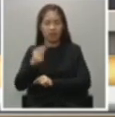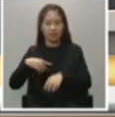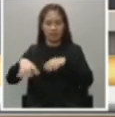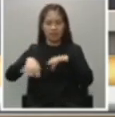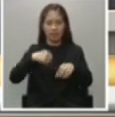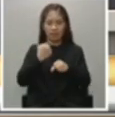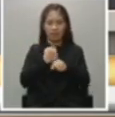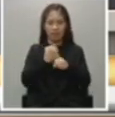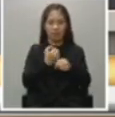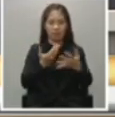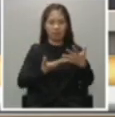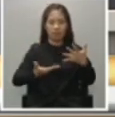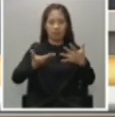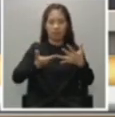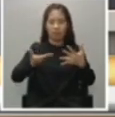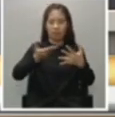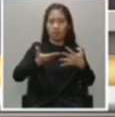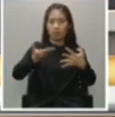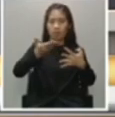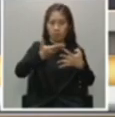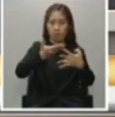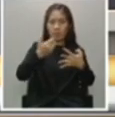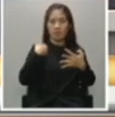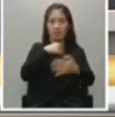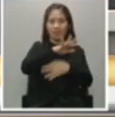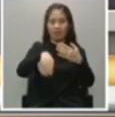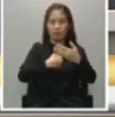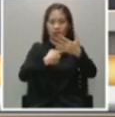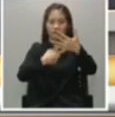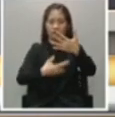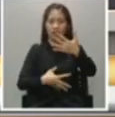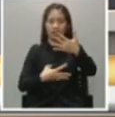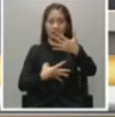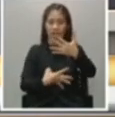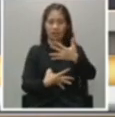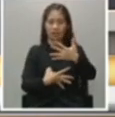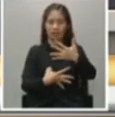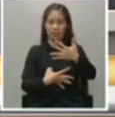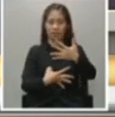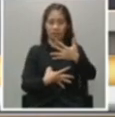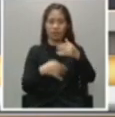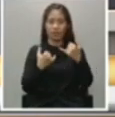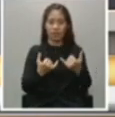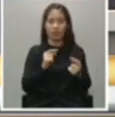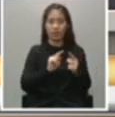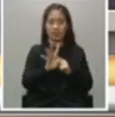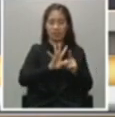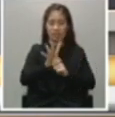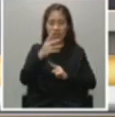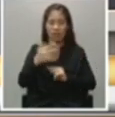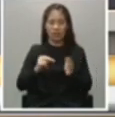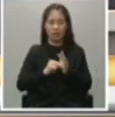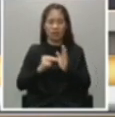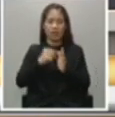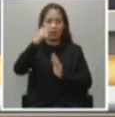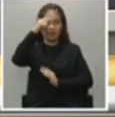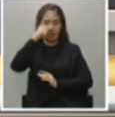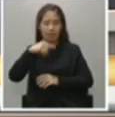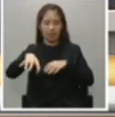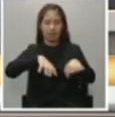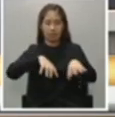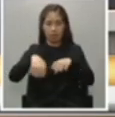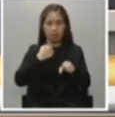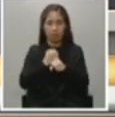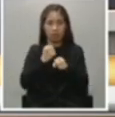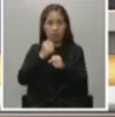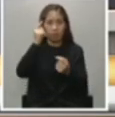ในขั้นตอนที่4จาก9ขั้นตอนหมายความว่าขณะนี้ไทยได้ดำเนินการเพื่อน